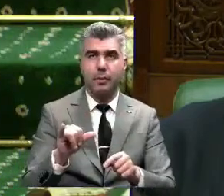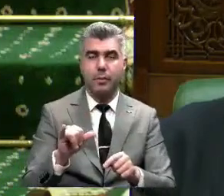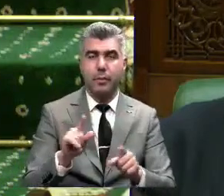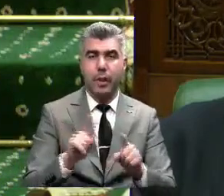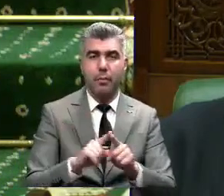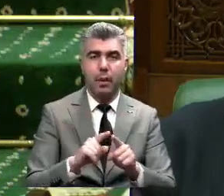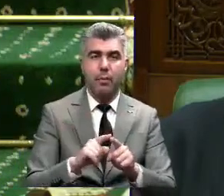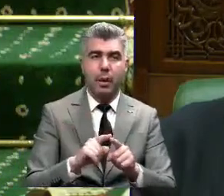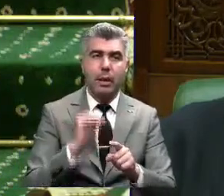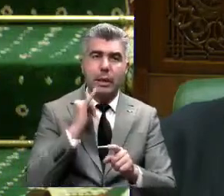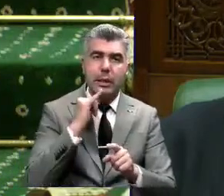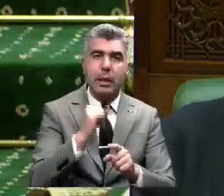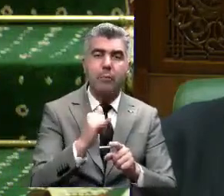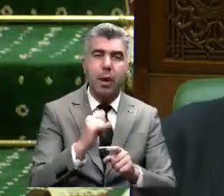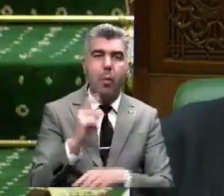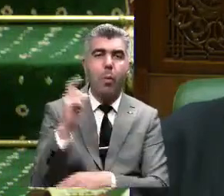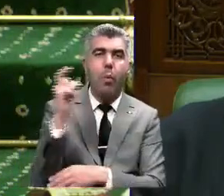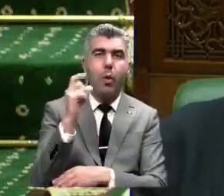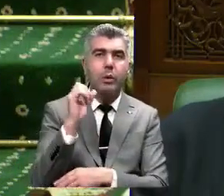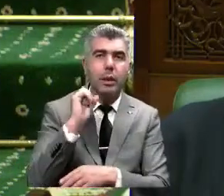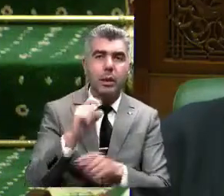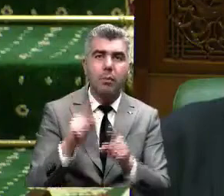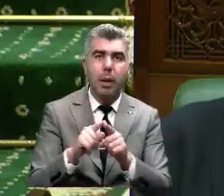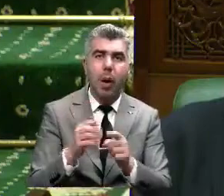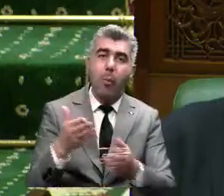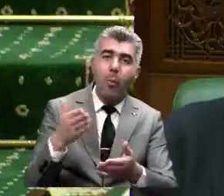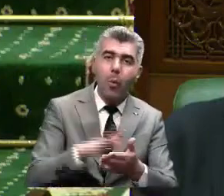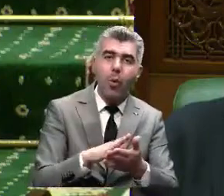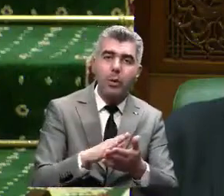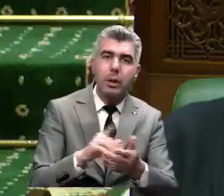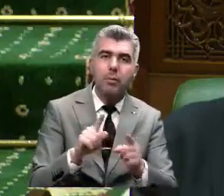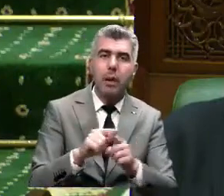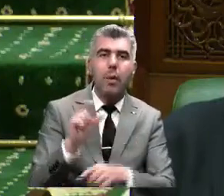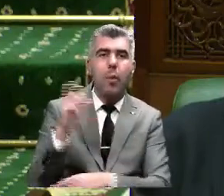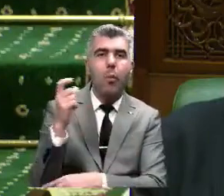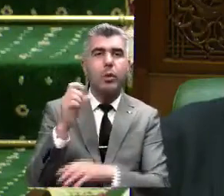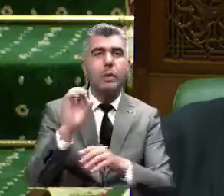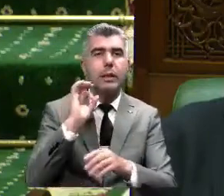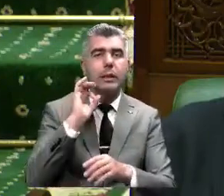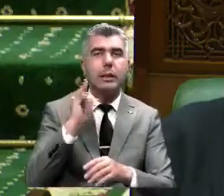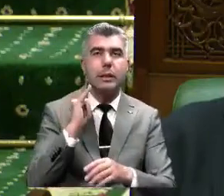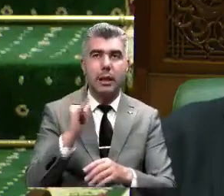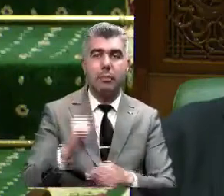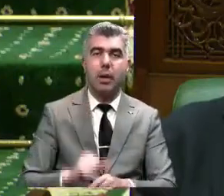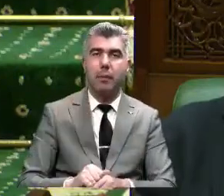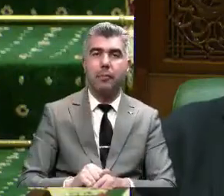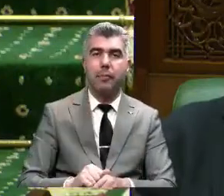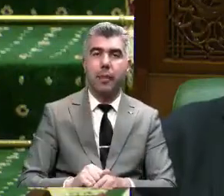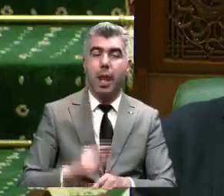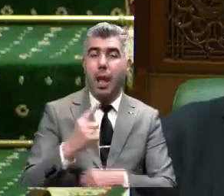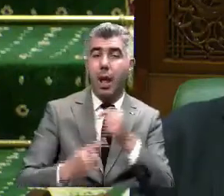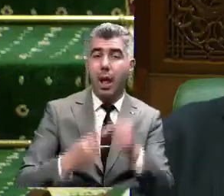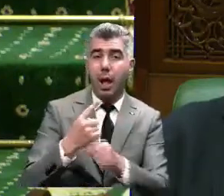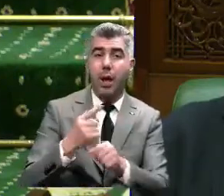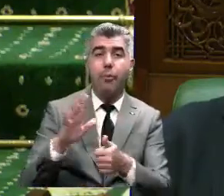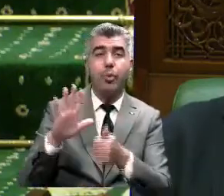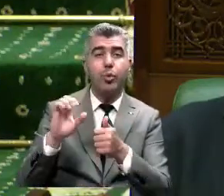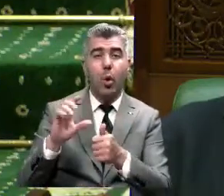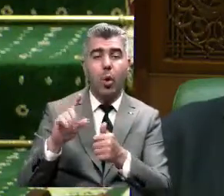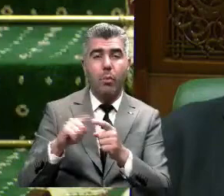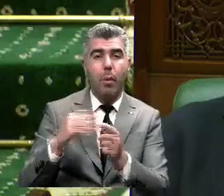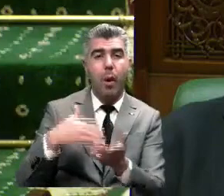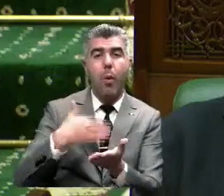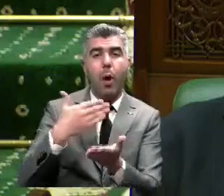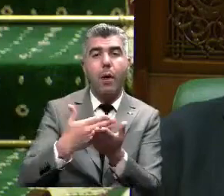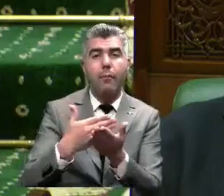عاشوا في ذاك المسجد، بغاو تيقول لك ديما نموتوش الا وحنا في هذا المسجد. اذا 18 شهر حنا تنطلعوا، لانه كان واحد الوقت